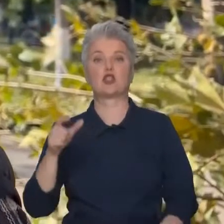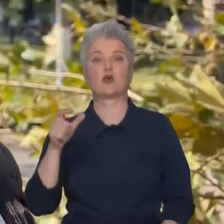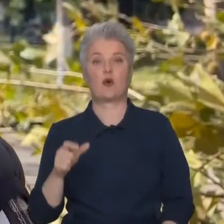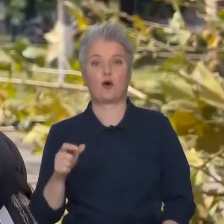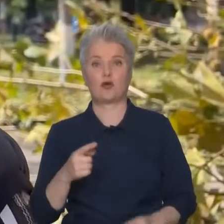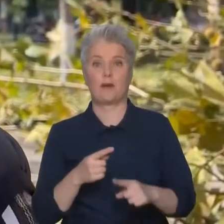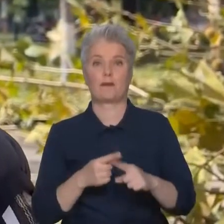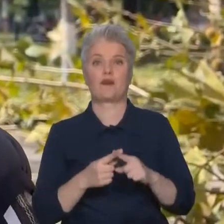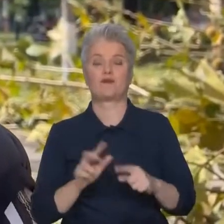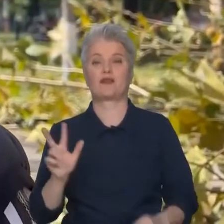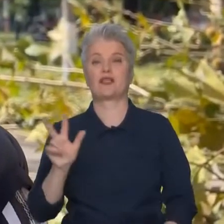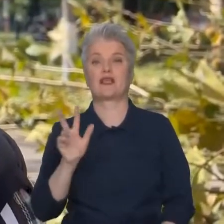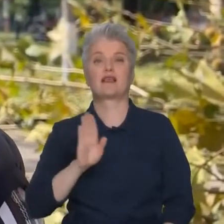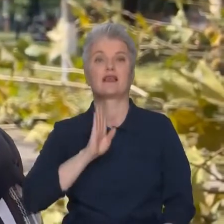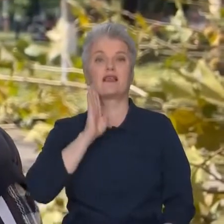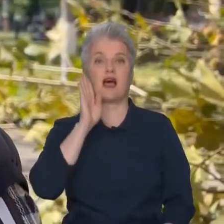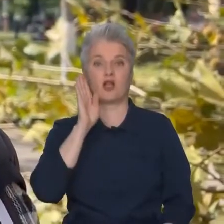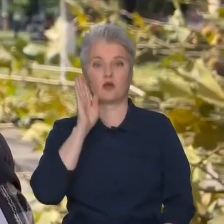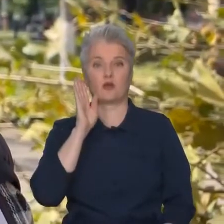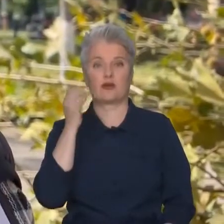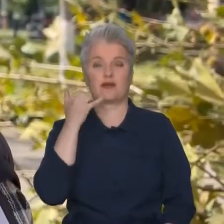десь у 2:30 ранку